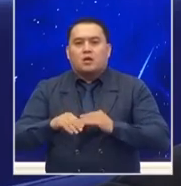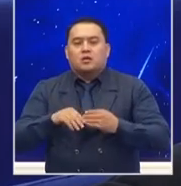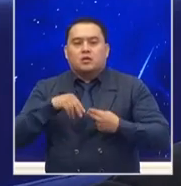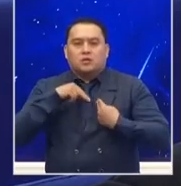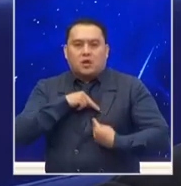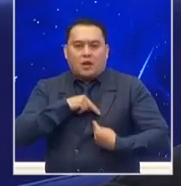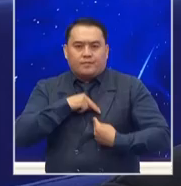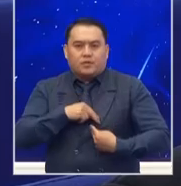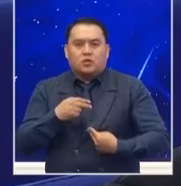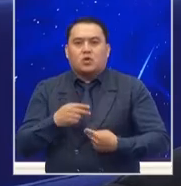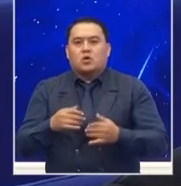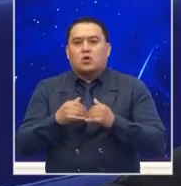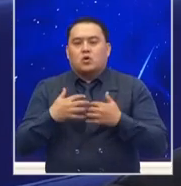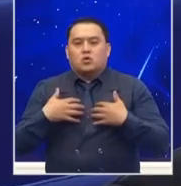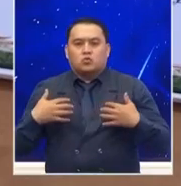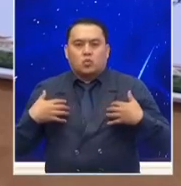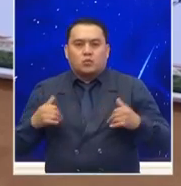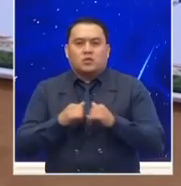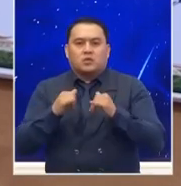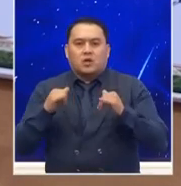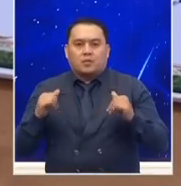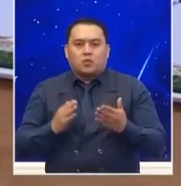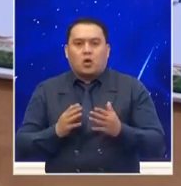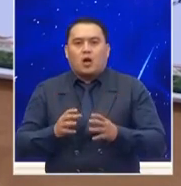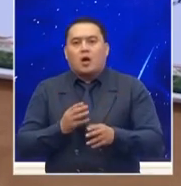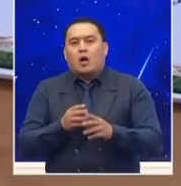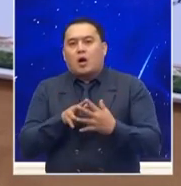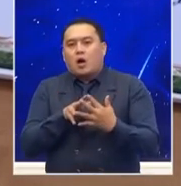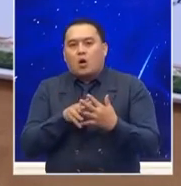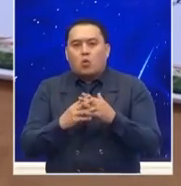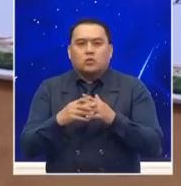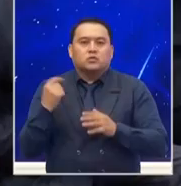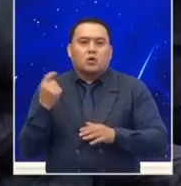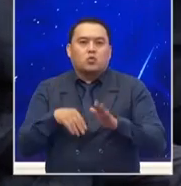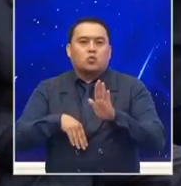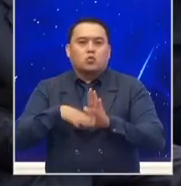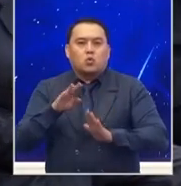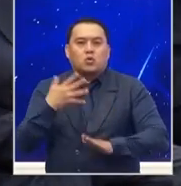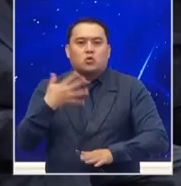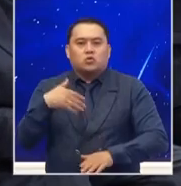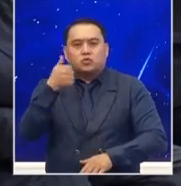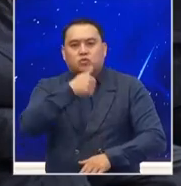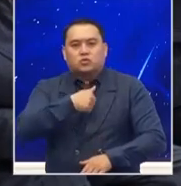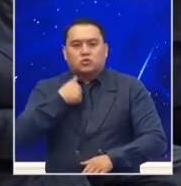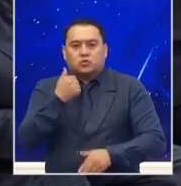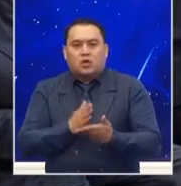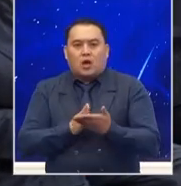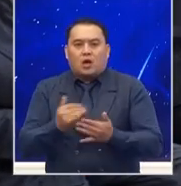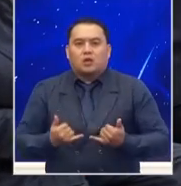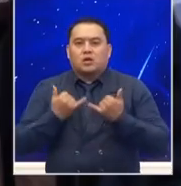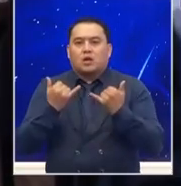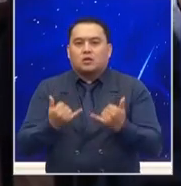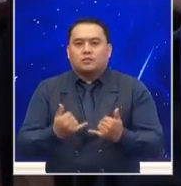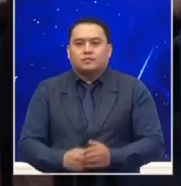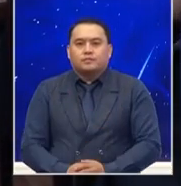терін сіңіріп, төрт түлікті төске өрдірген ардагер, ауыл шаруашылық саласының үздігі өмірінің 50 жылын осы салаға